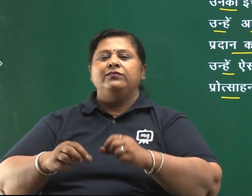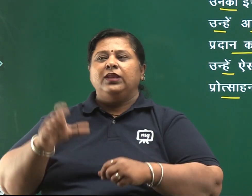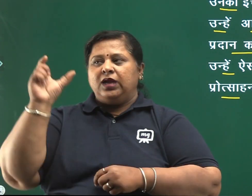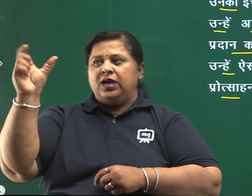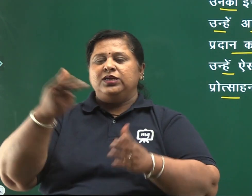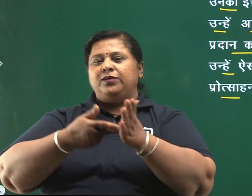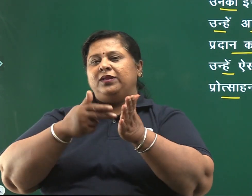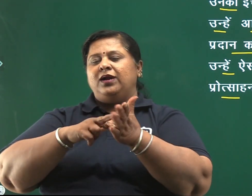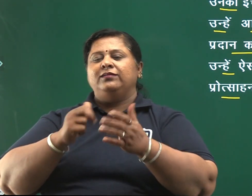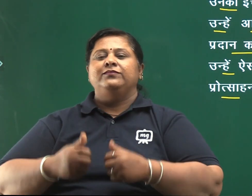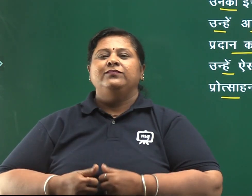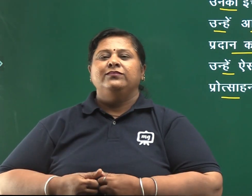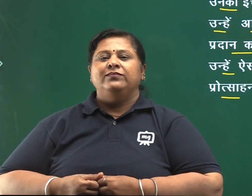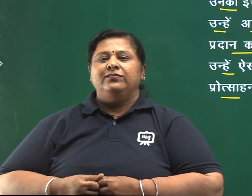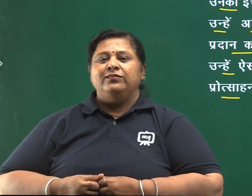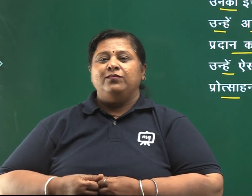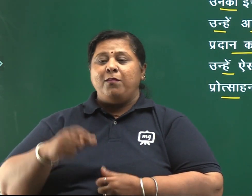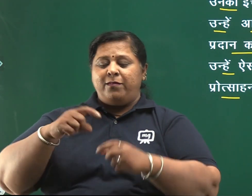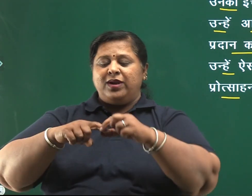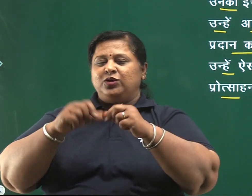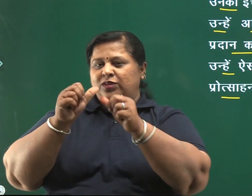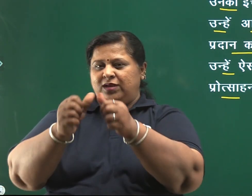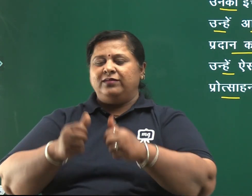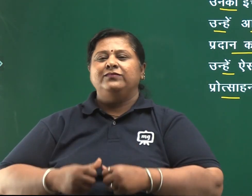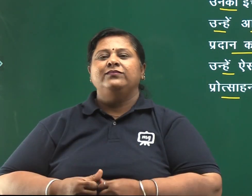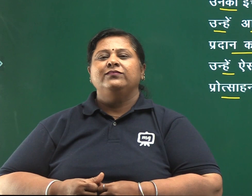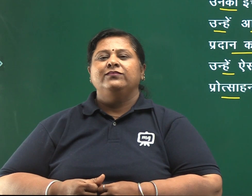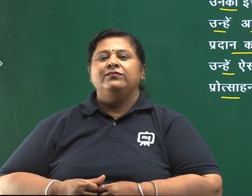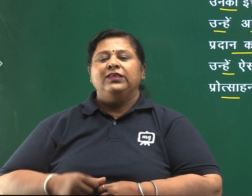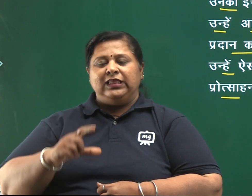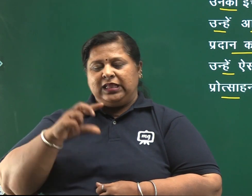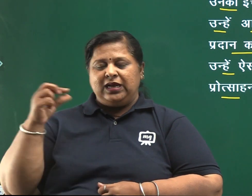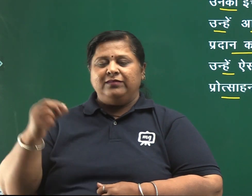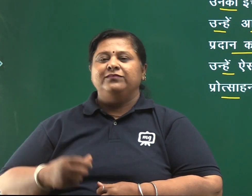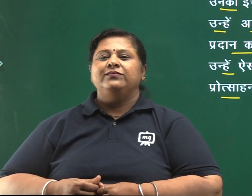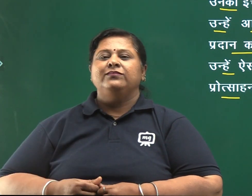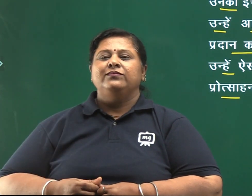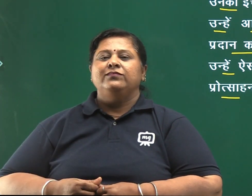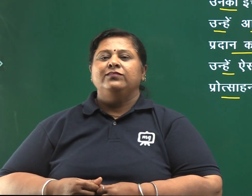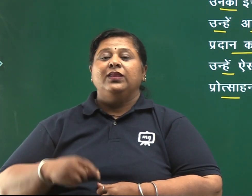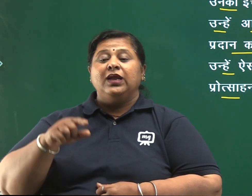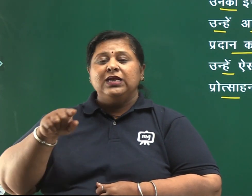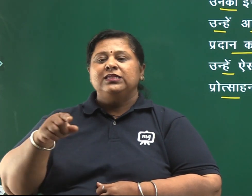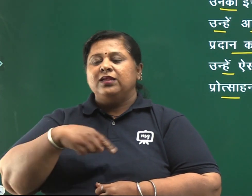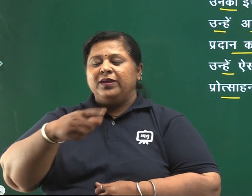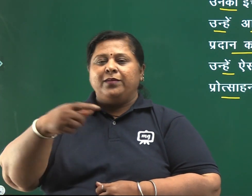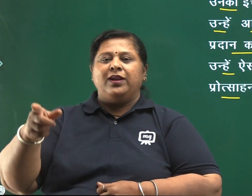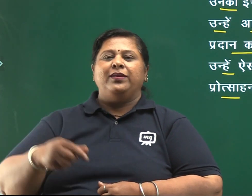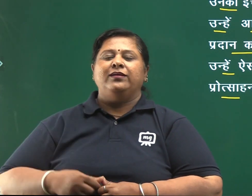कठिन शब्दार्थ, प्रश्नोत्तर तथा इन सभी के बारे